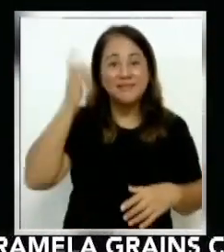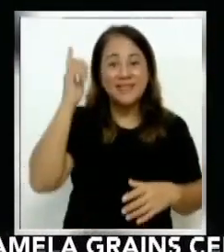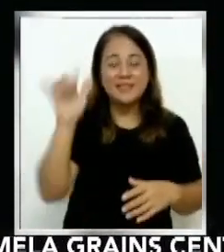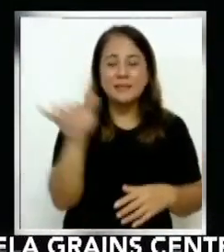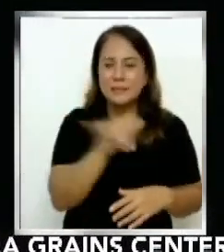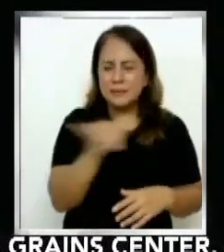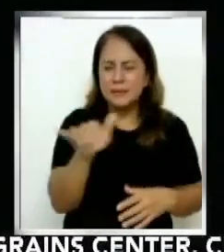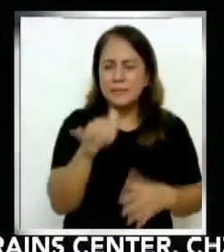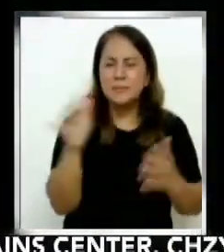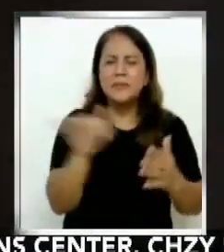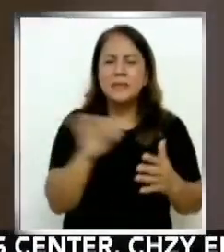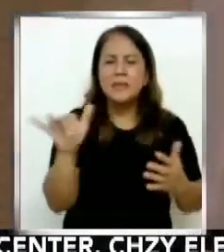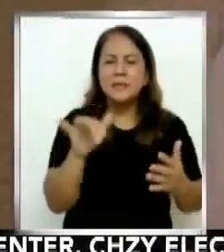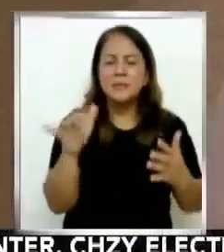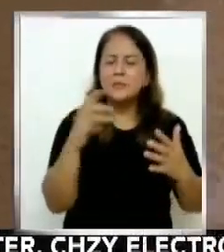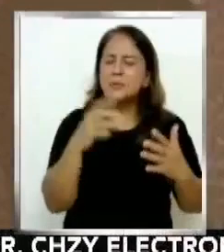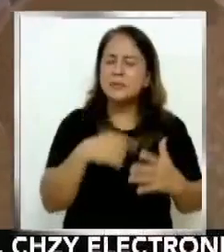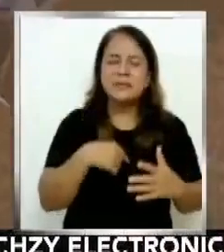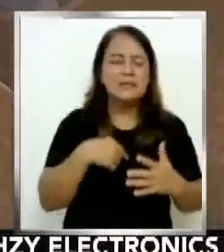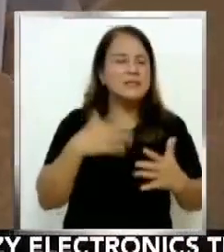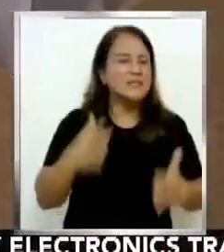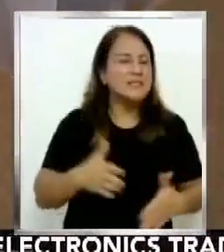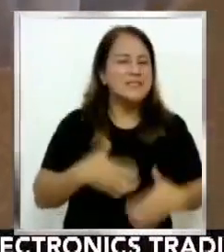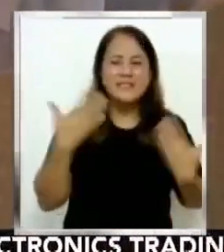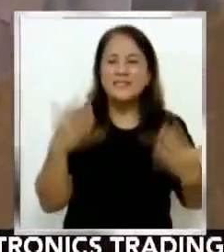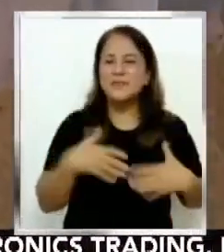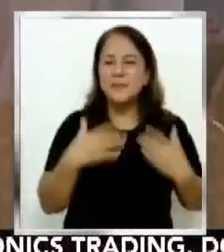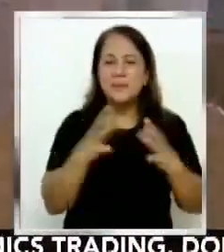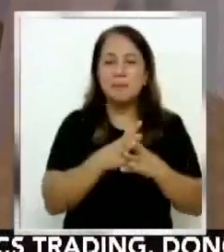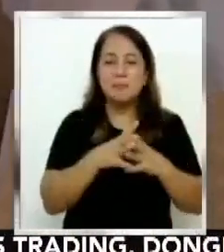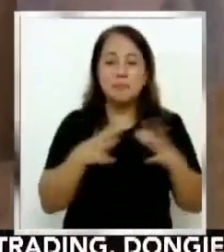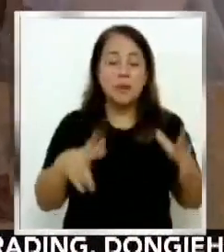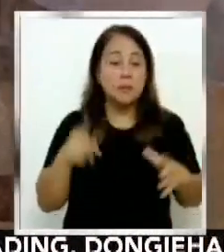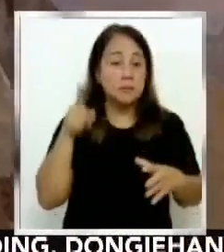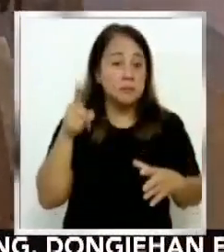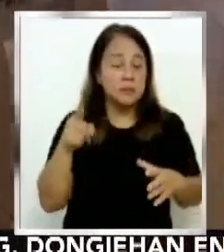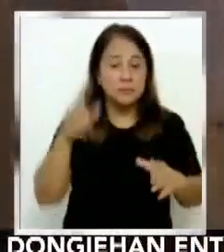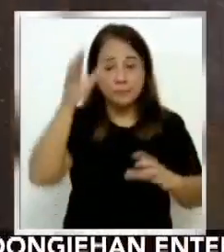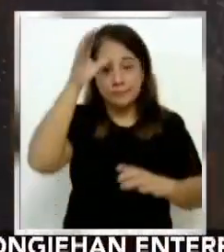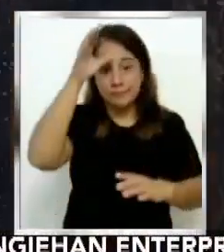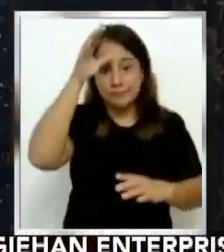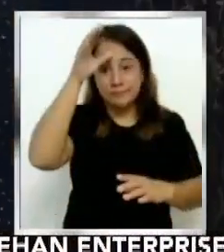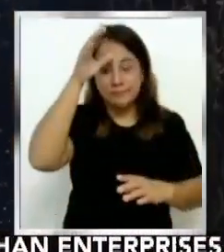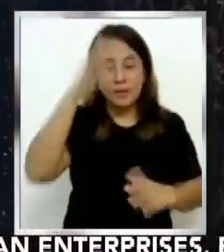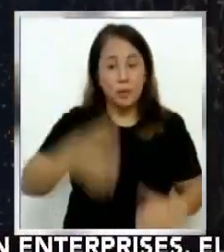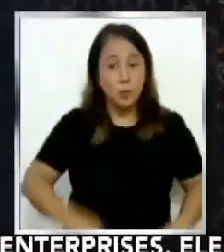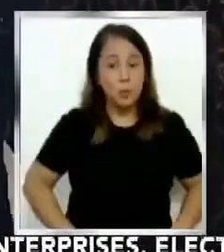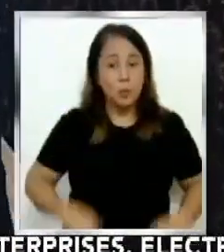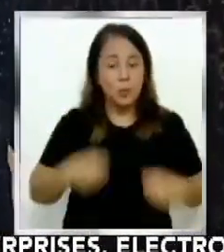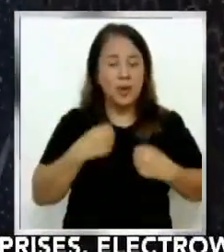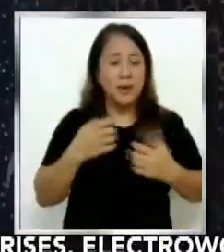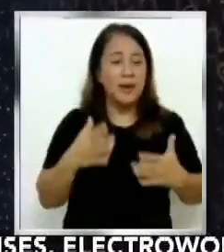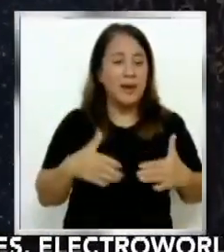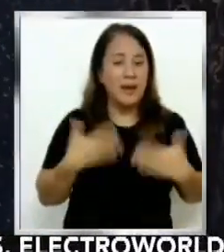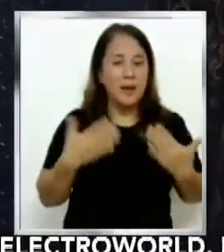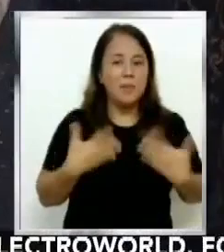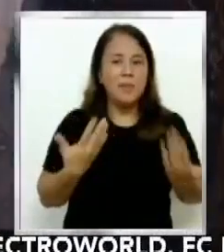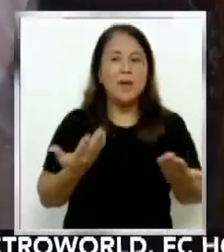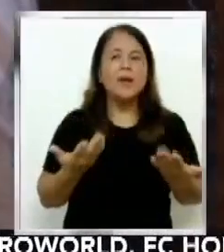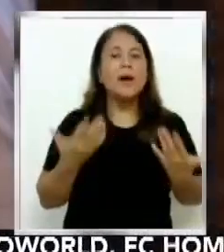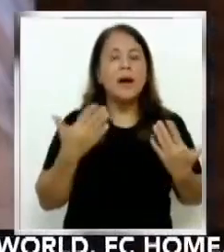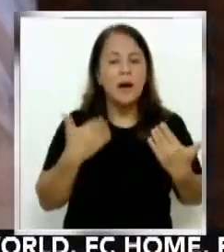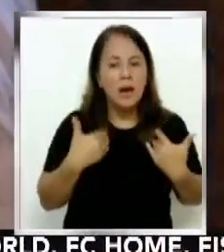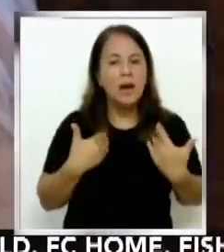hindi matatawarang saya. Pero para sa mga cancer survivor, bukod sa saya, ang kahulugan nito ay